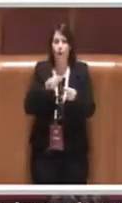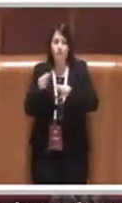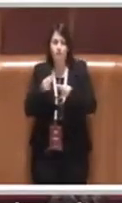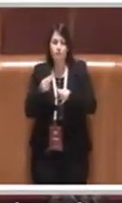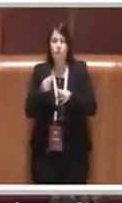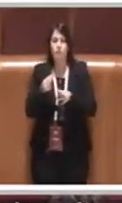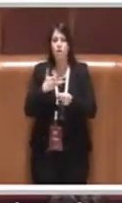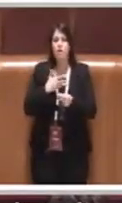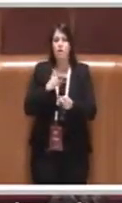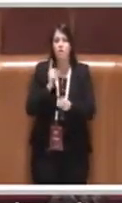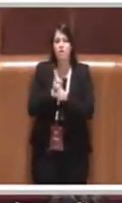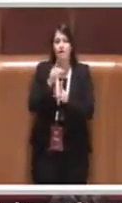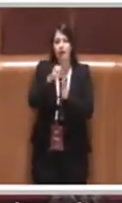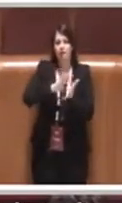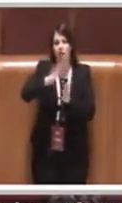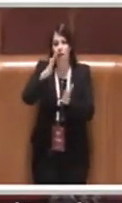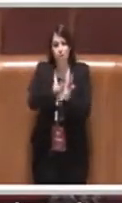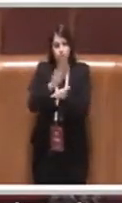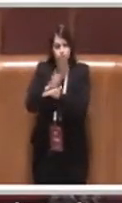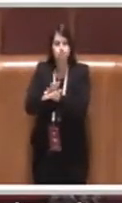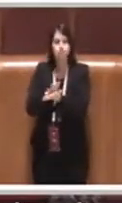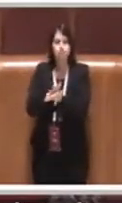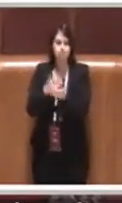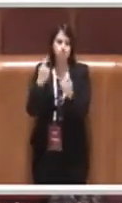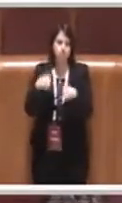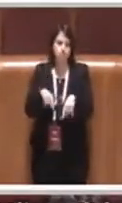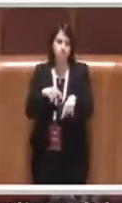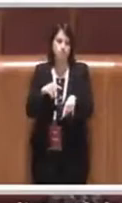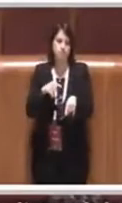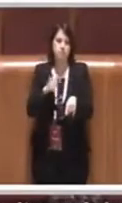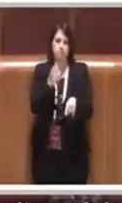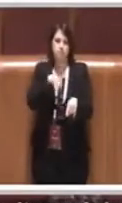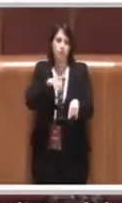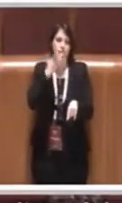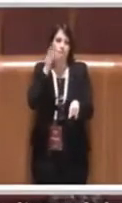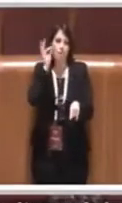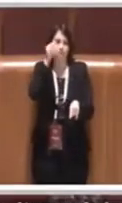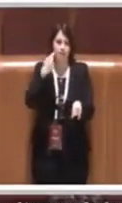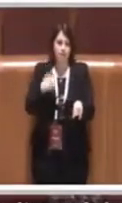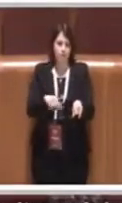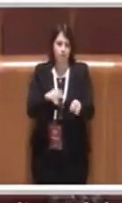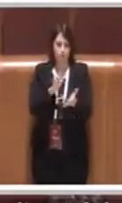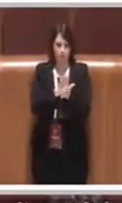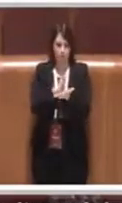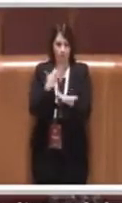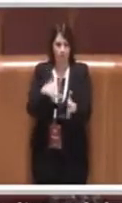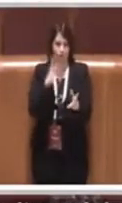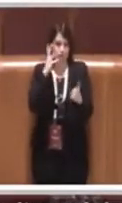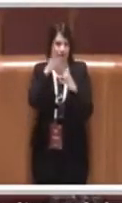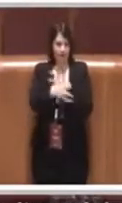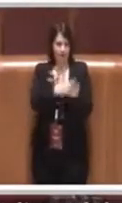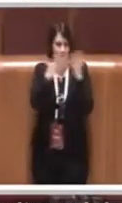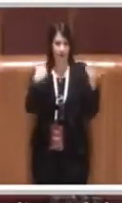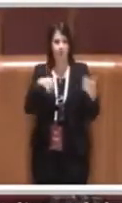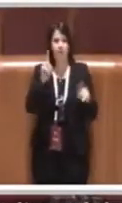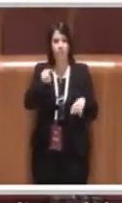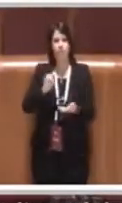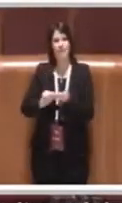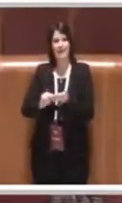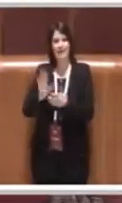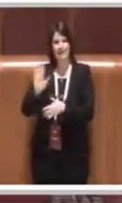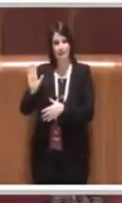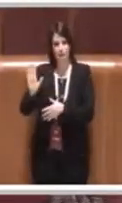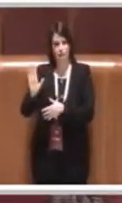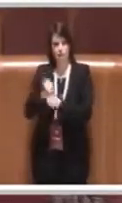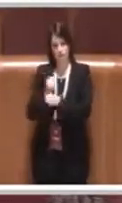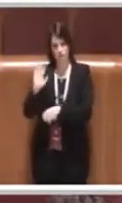diciamo, abbiamo esteso questo obiettivo ovviamente anche al segretariato, perché ovviamente anche nelle attività poste in essere al segretariato si